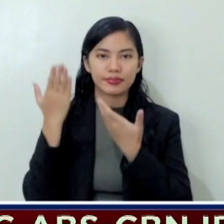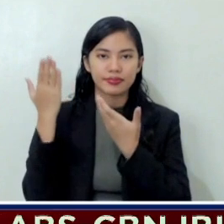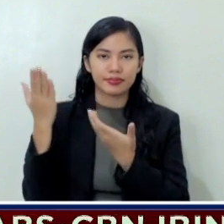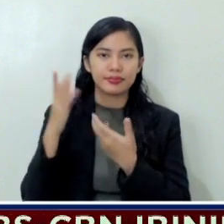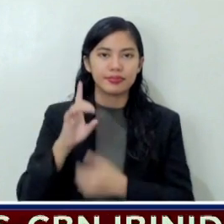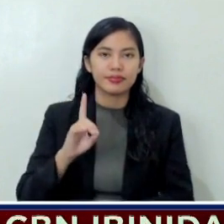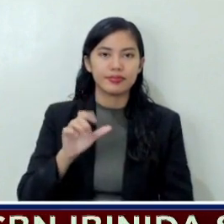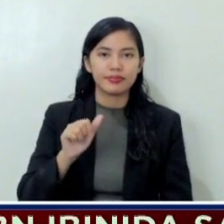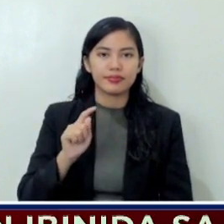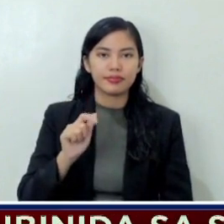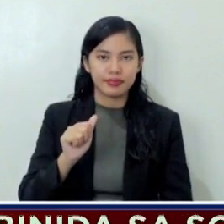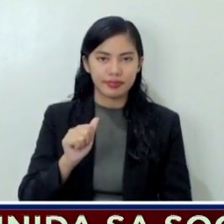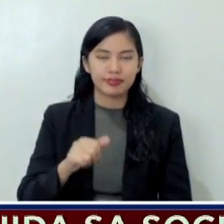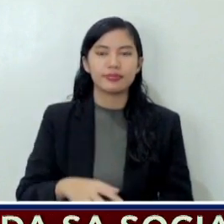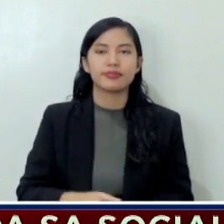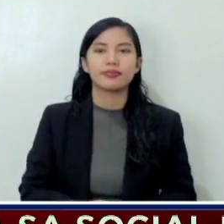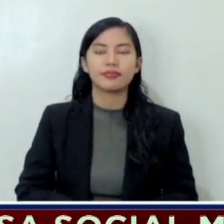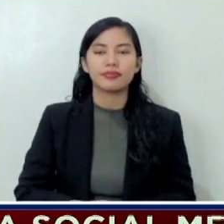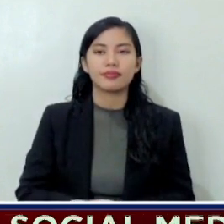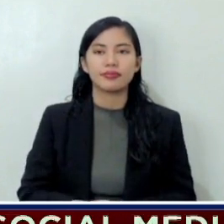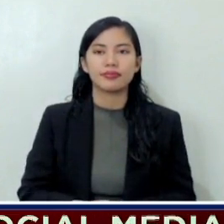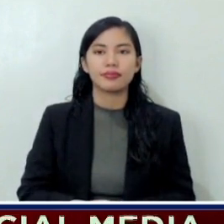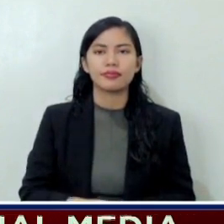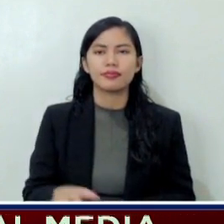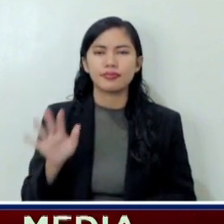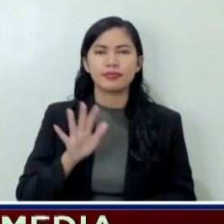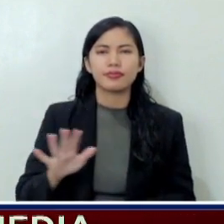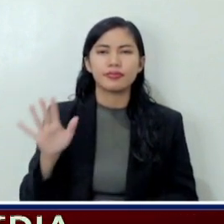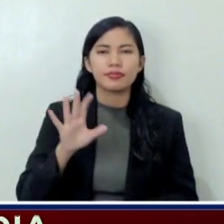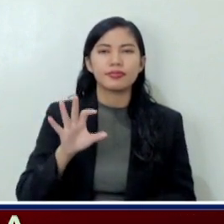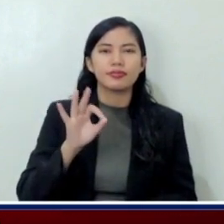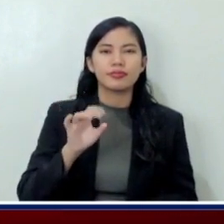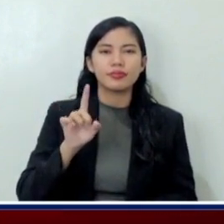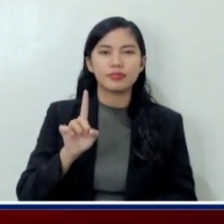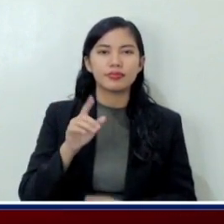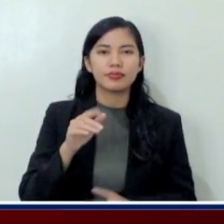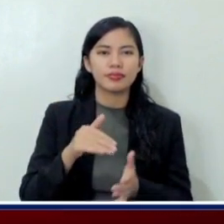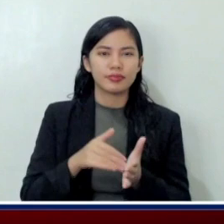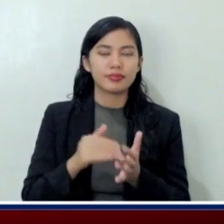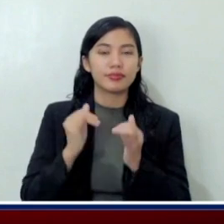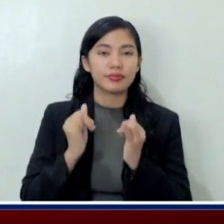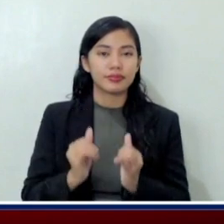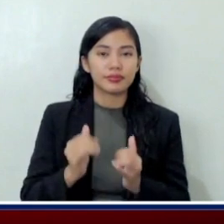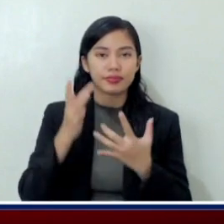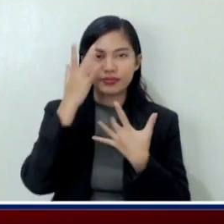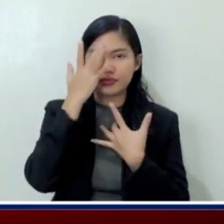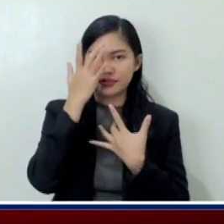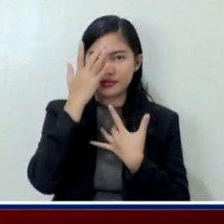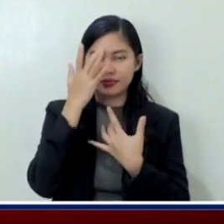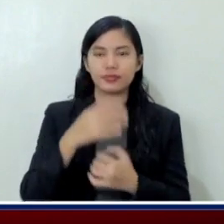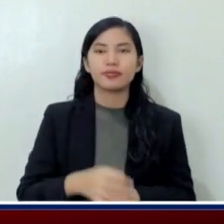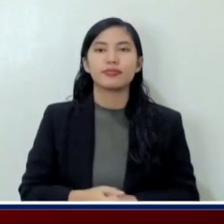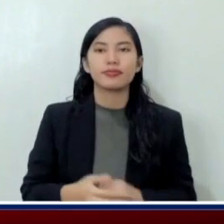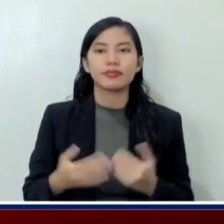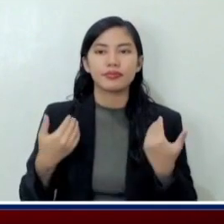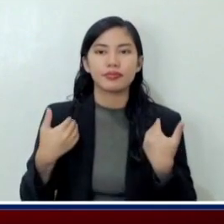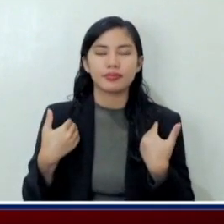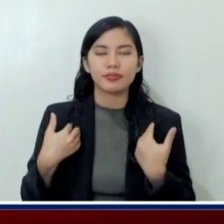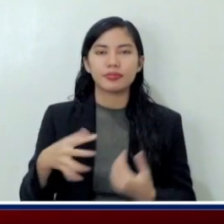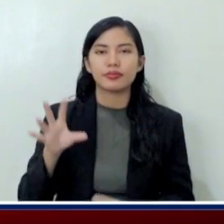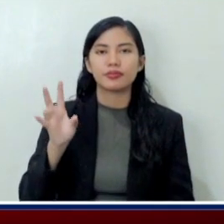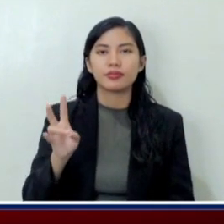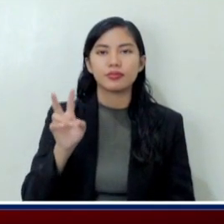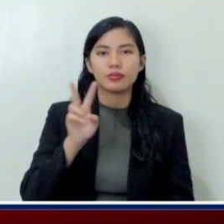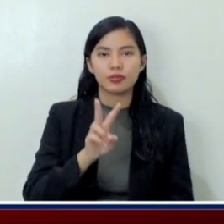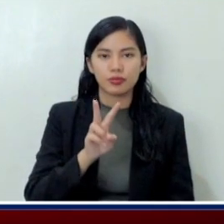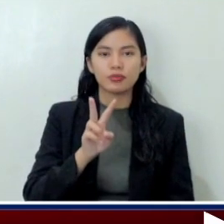datos. Sa bilang na ito, nasa mahigit 91,000 ang active cases. May 72 naman na